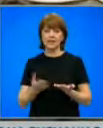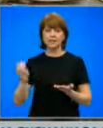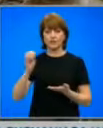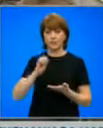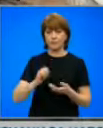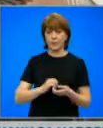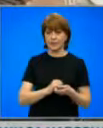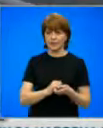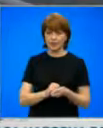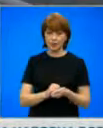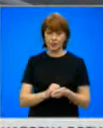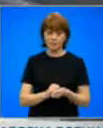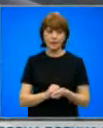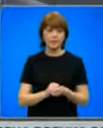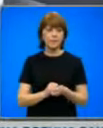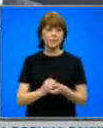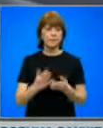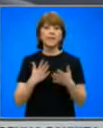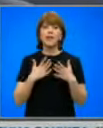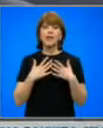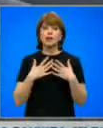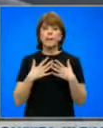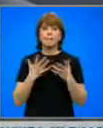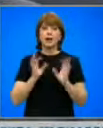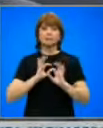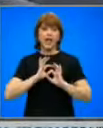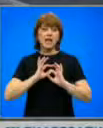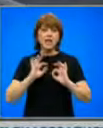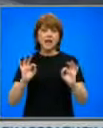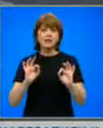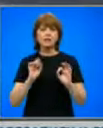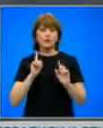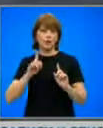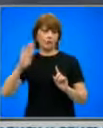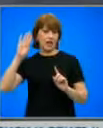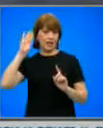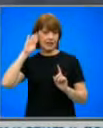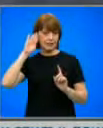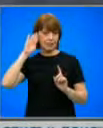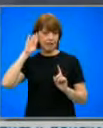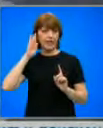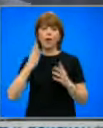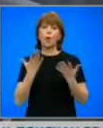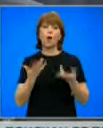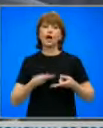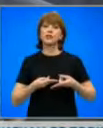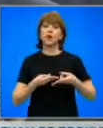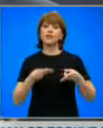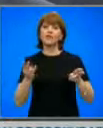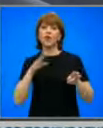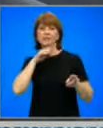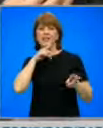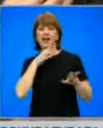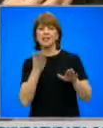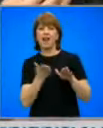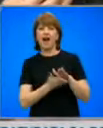още Кирил Петков. Имаме ясни неща, които трябва да се изпълнат. Нали, кога ще отворим архивите от